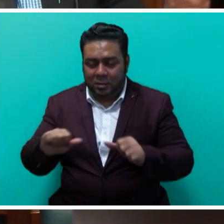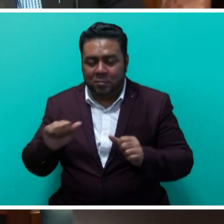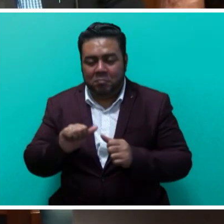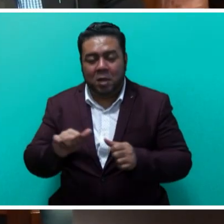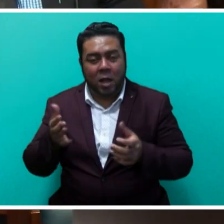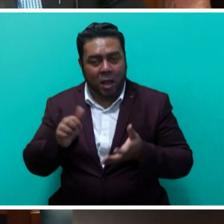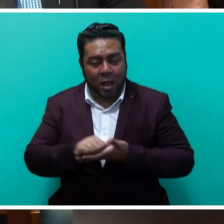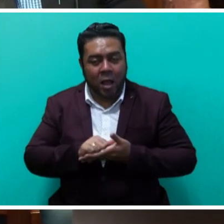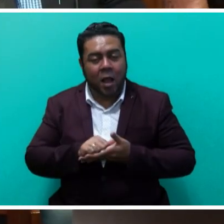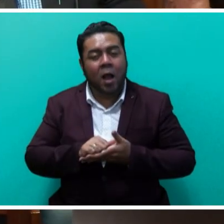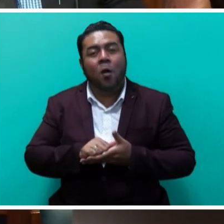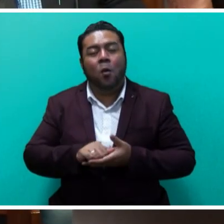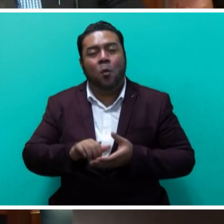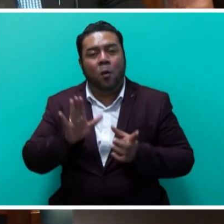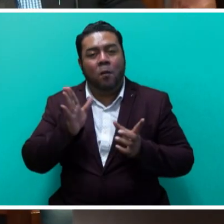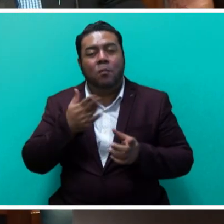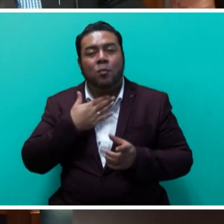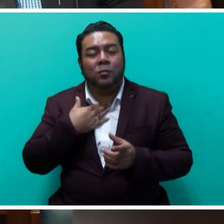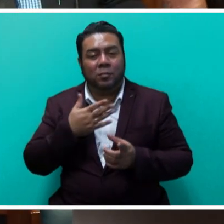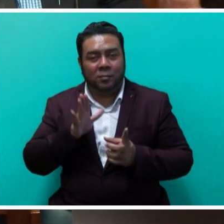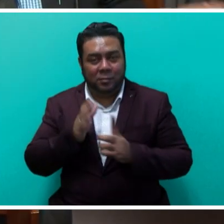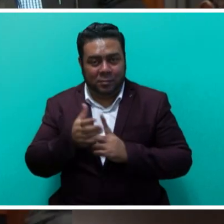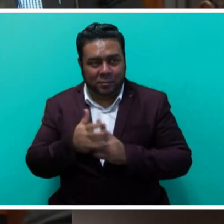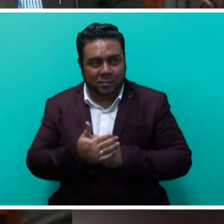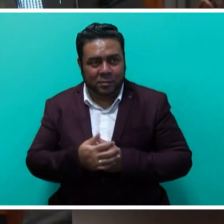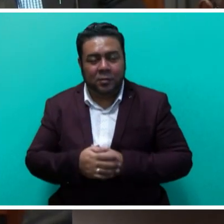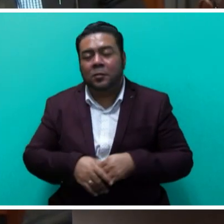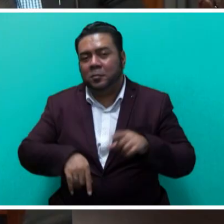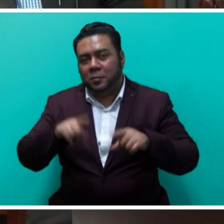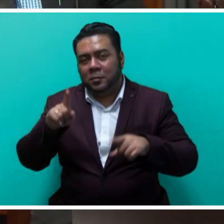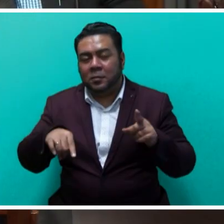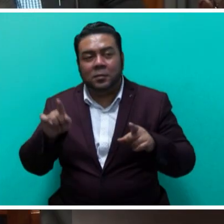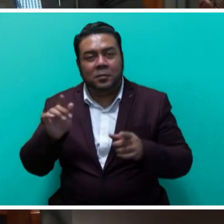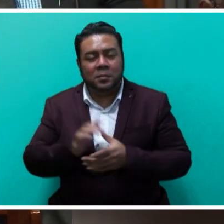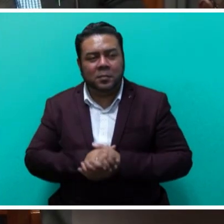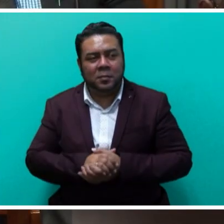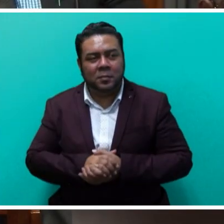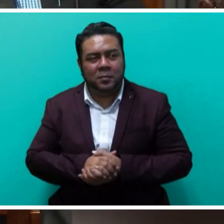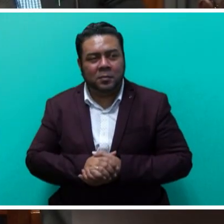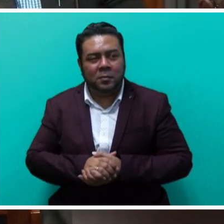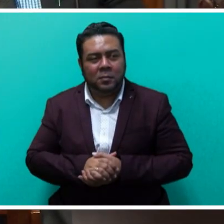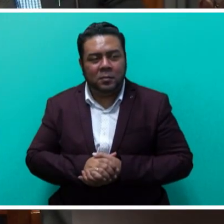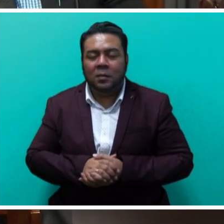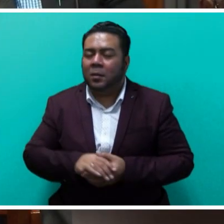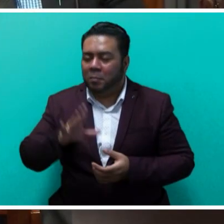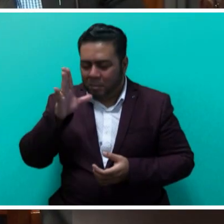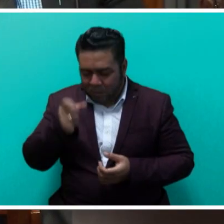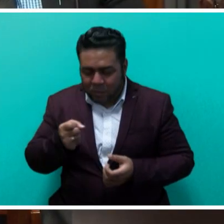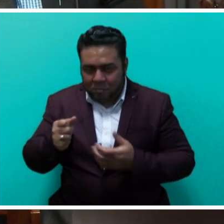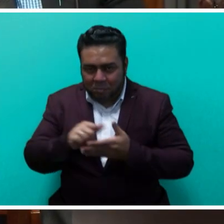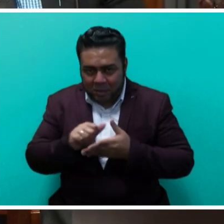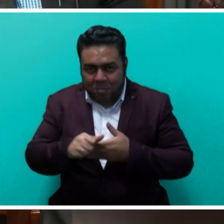kena i tovo. E na leu tale na i Tuva Tuva e na ngarava na tambadagadaka, me sotava na inaki